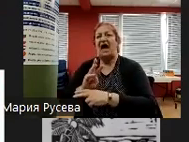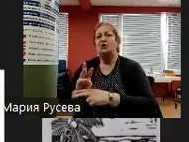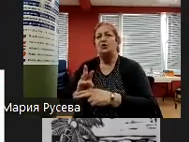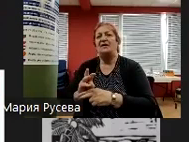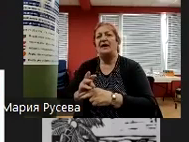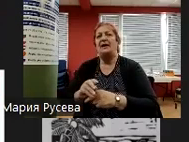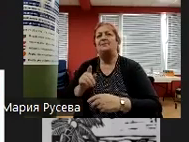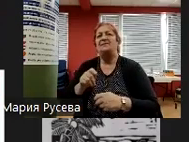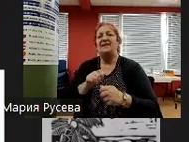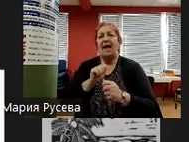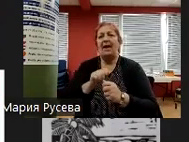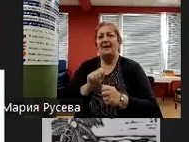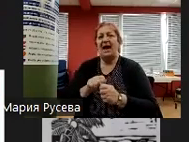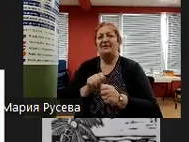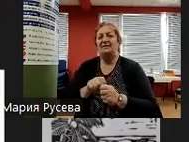Те разработват